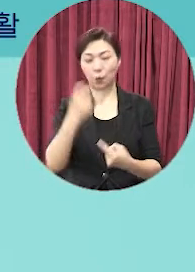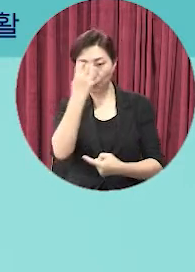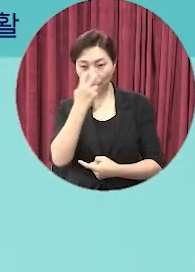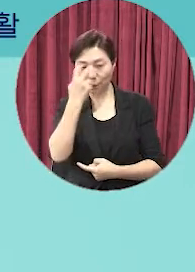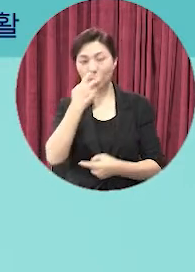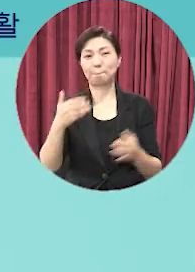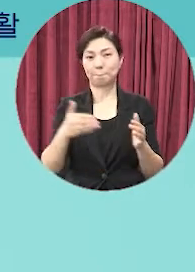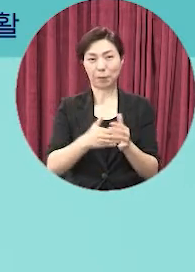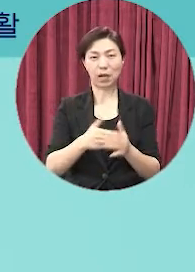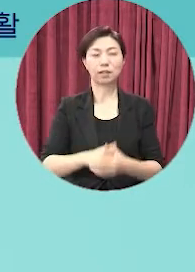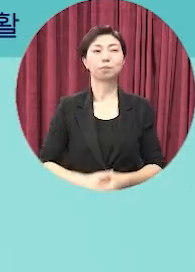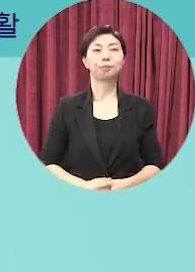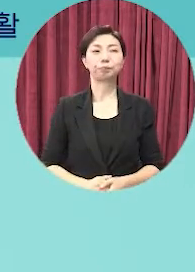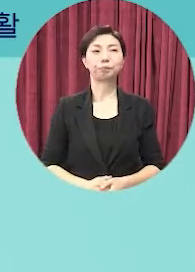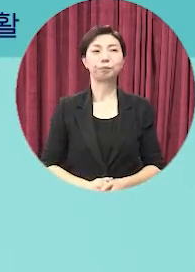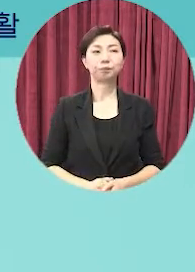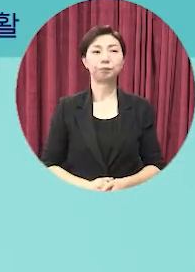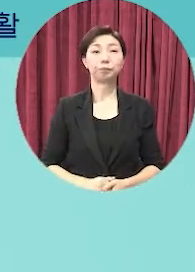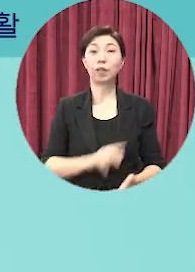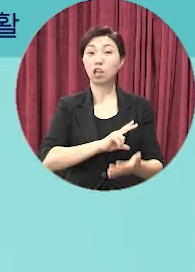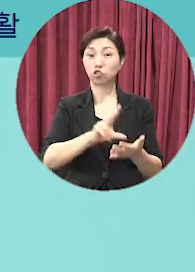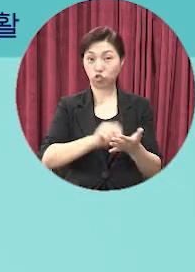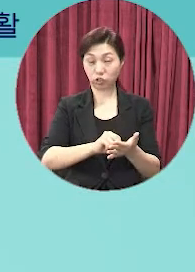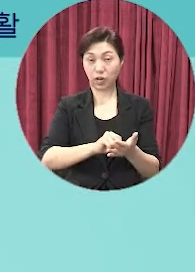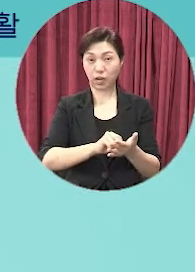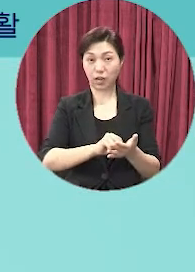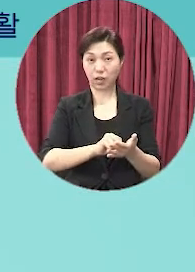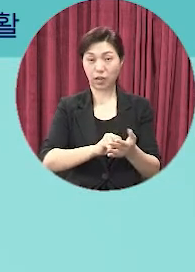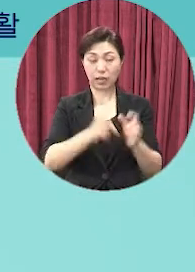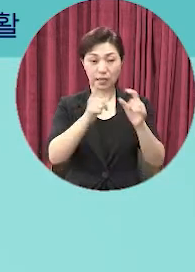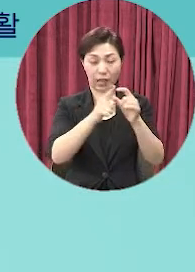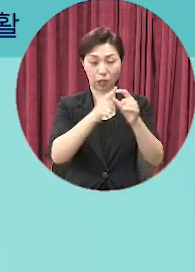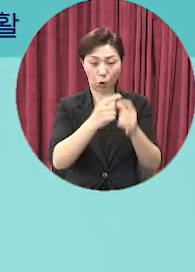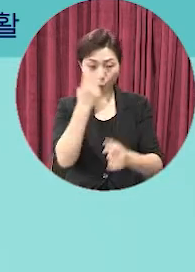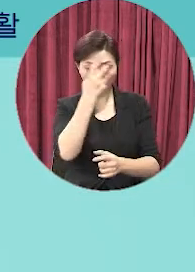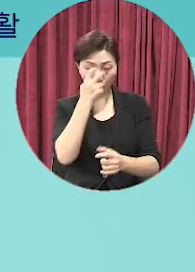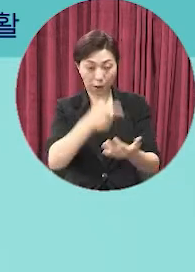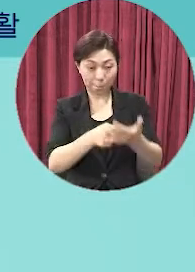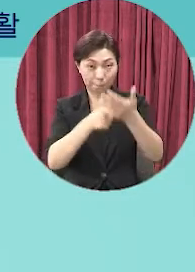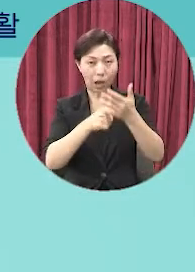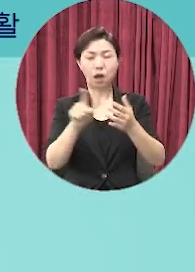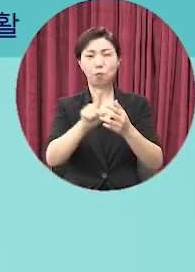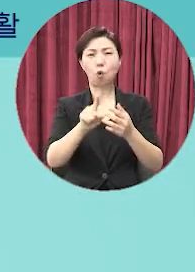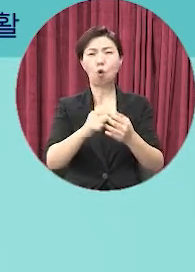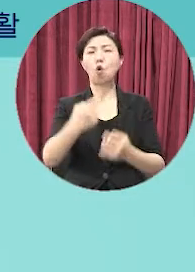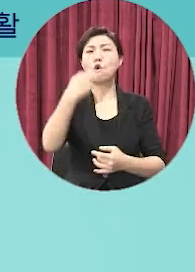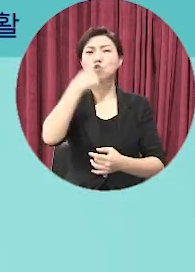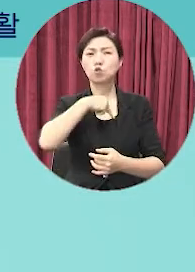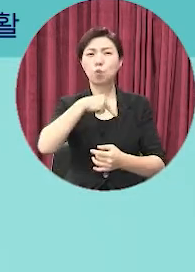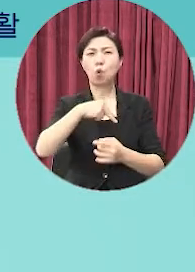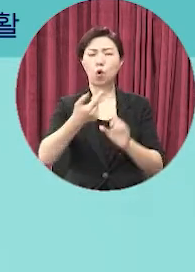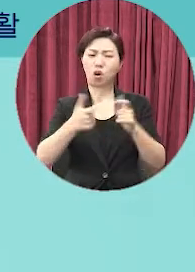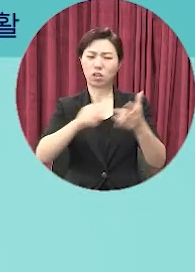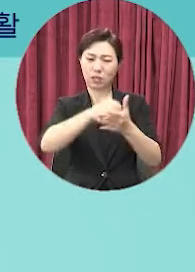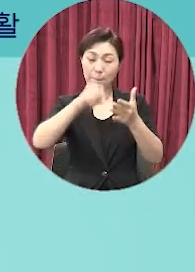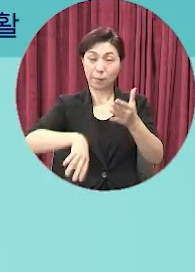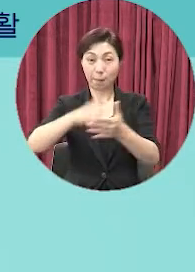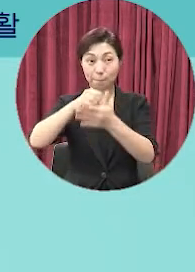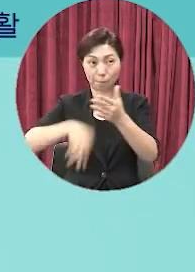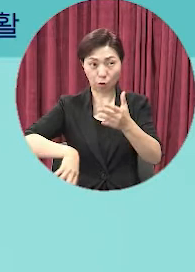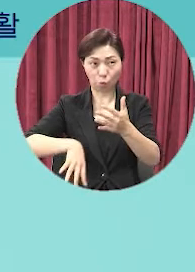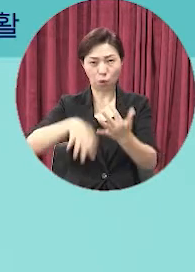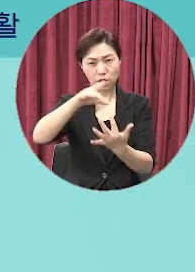살펴보았습니다. 그래서 키워드 검색으로 많이 검색되었지만은 여러 중복된 거 빼고 선정 제외